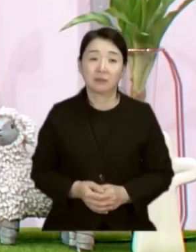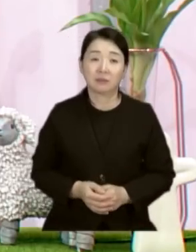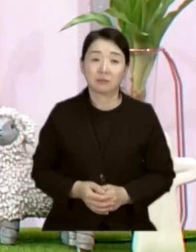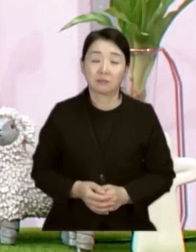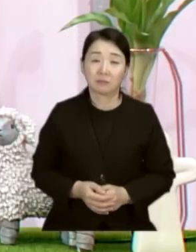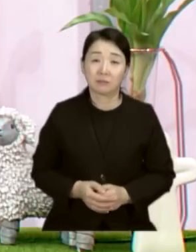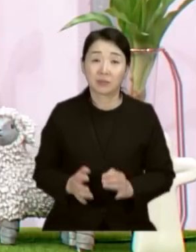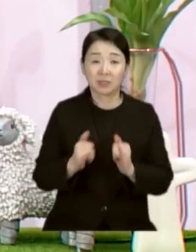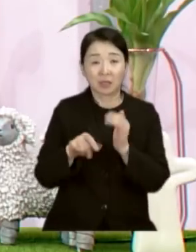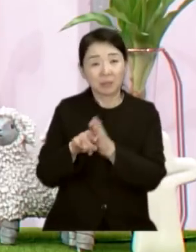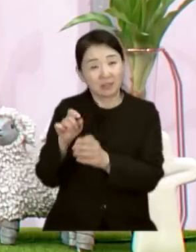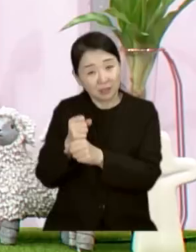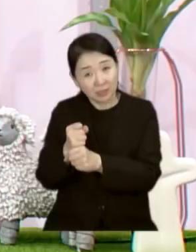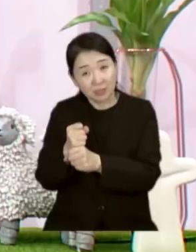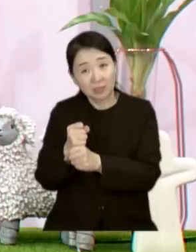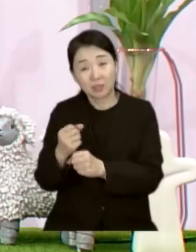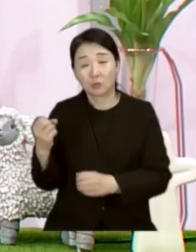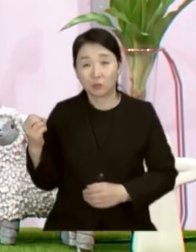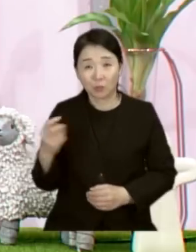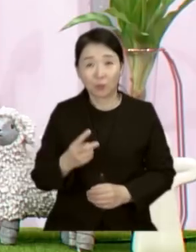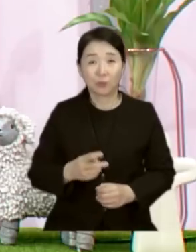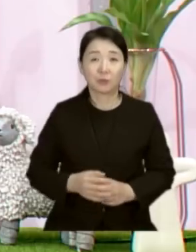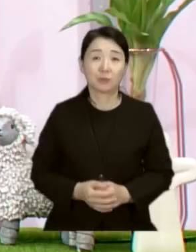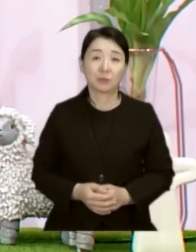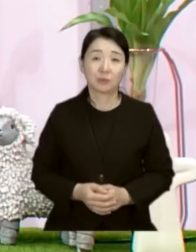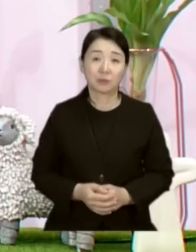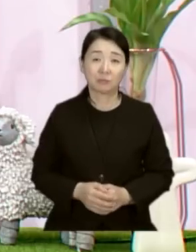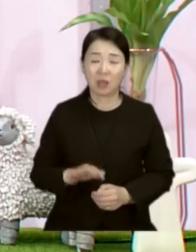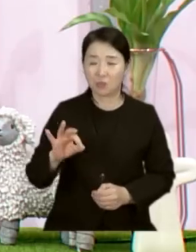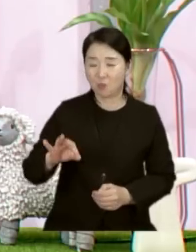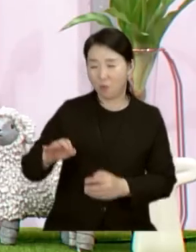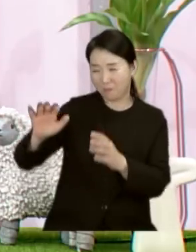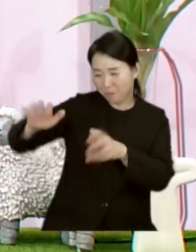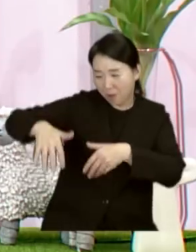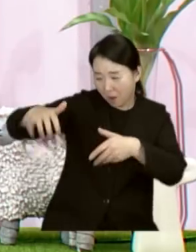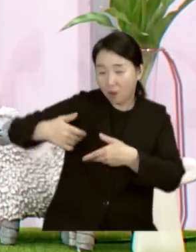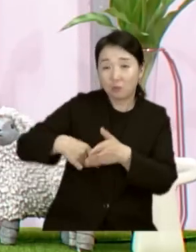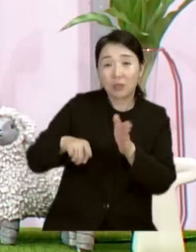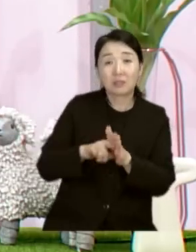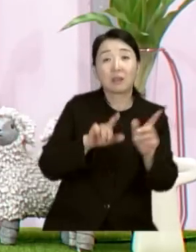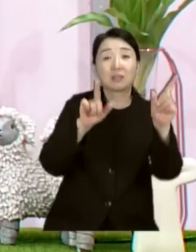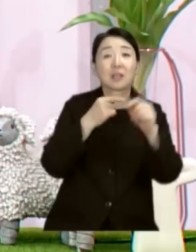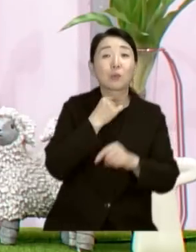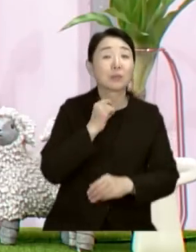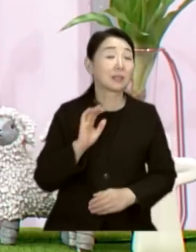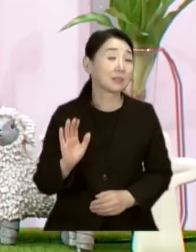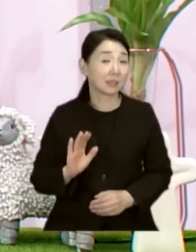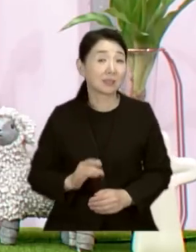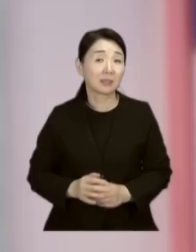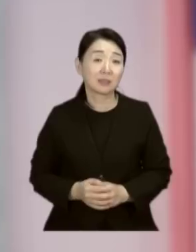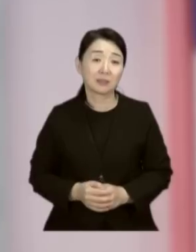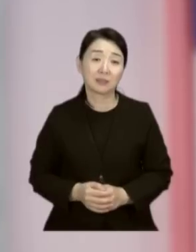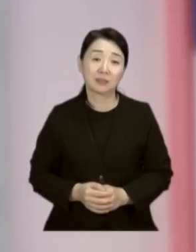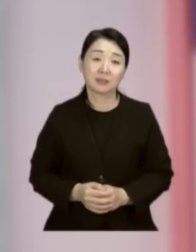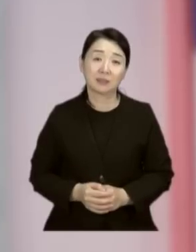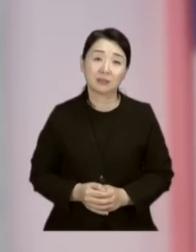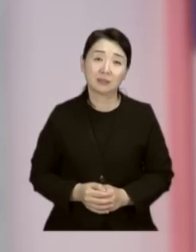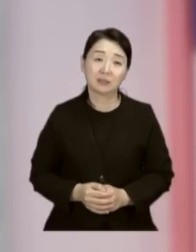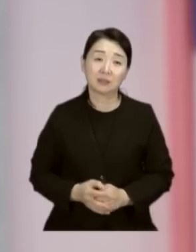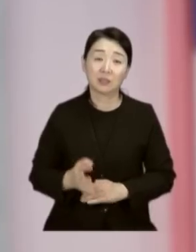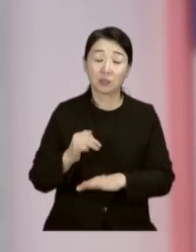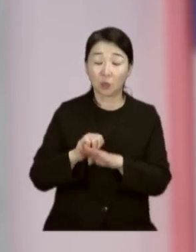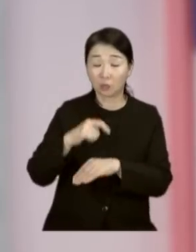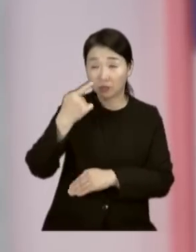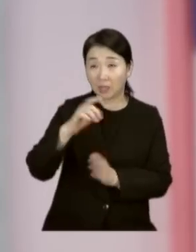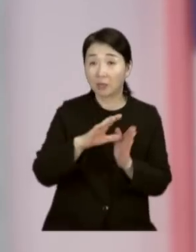막 사람한테 의지하고 막 정말 돈을 벌기 위해서 살게 원하지 않잖아요.